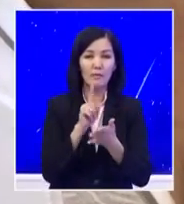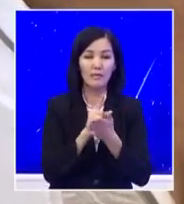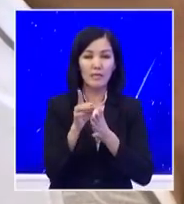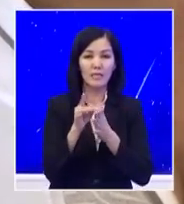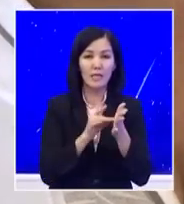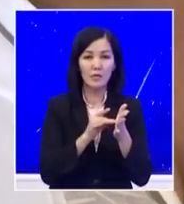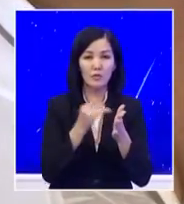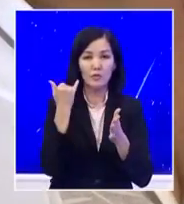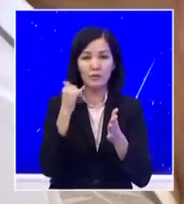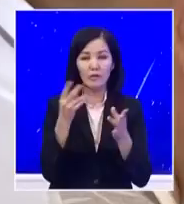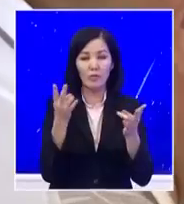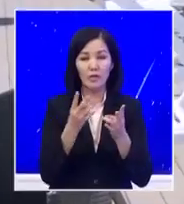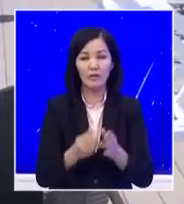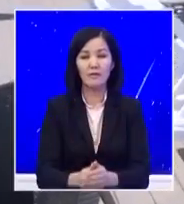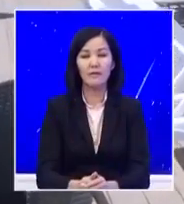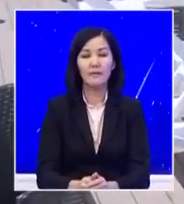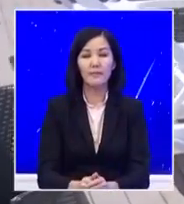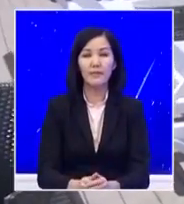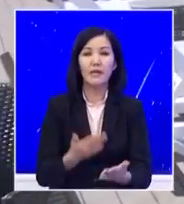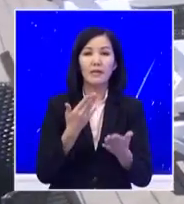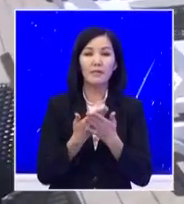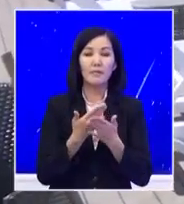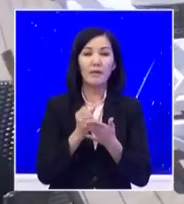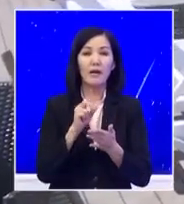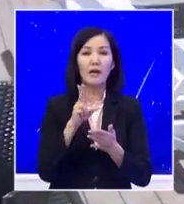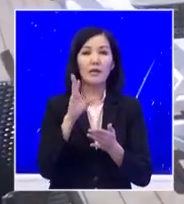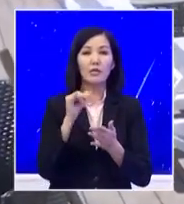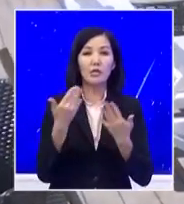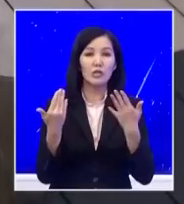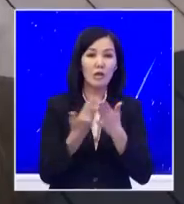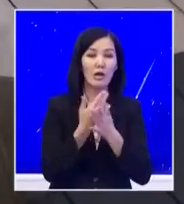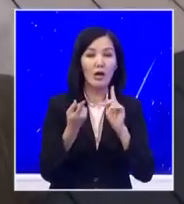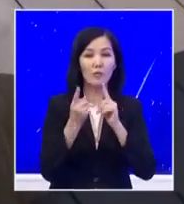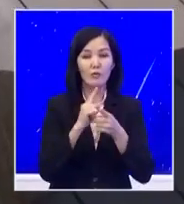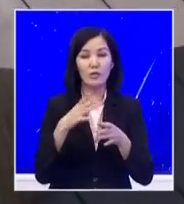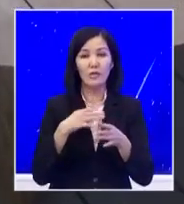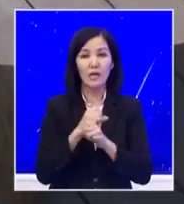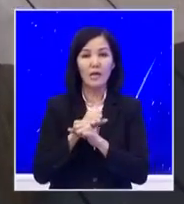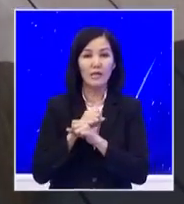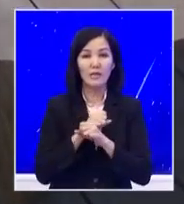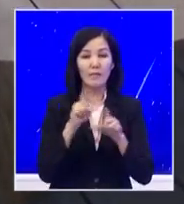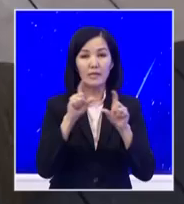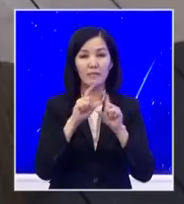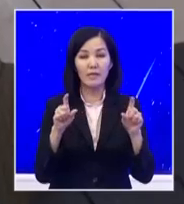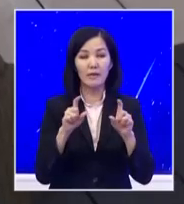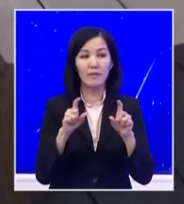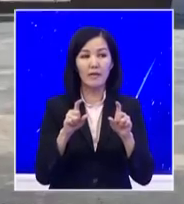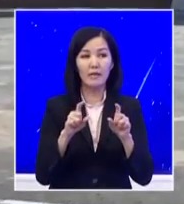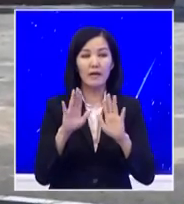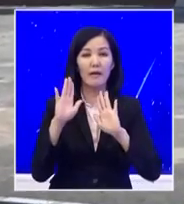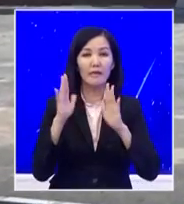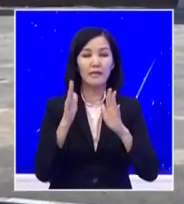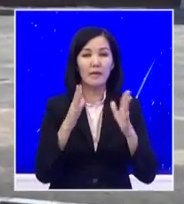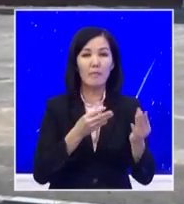жәрдемге хабарласуы тиіс. Ақши ауылының келбеті жыл сайын жаңарып келеді. Тек демалыс мекемелерімен ғана емес, саябақтар